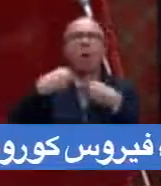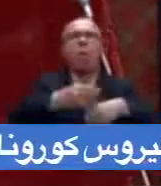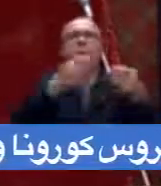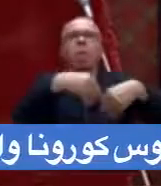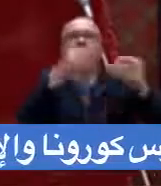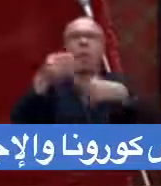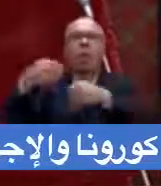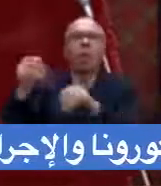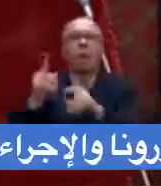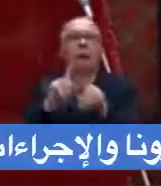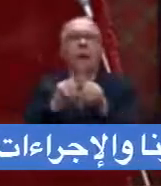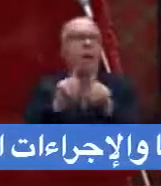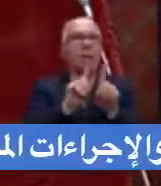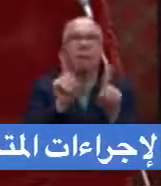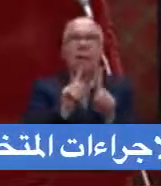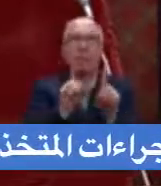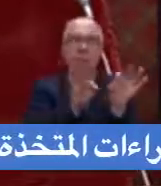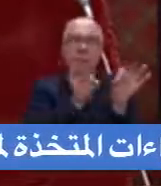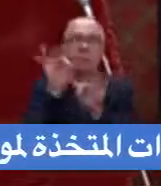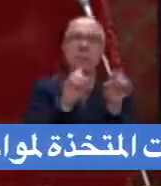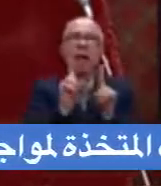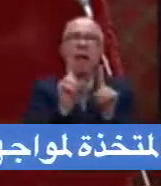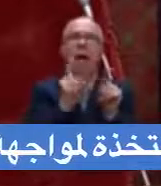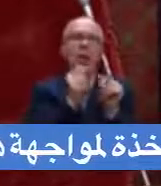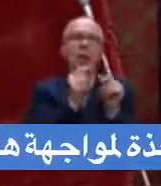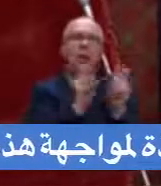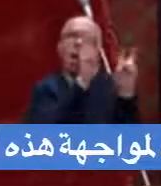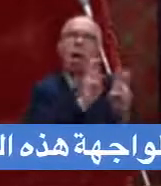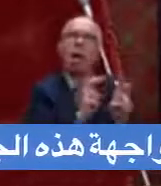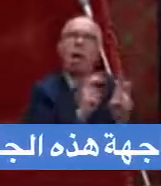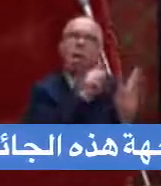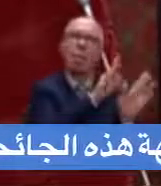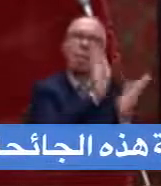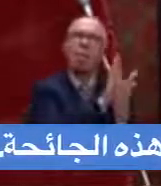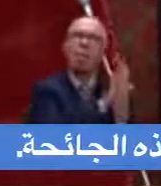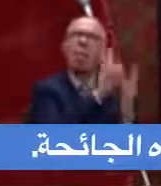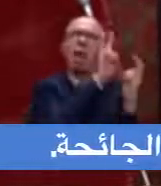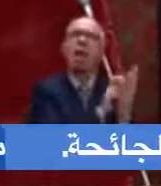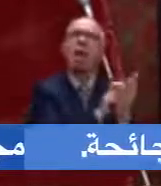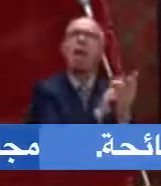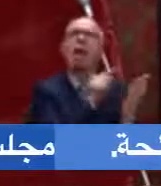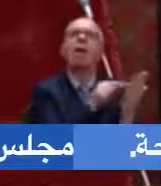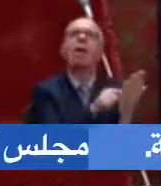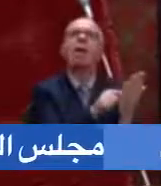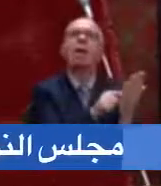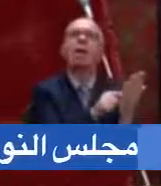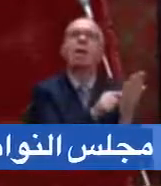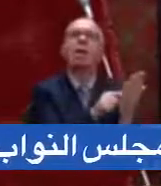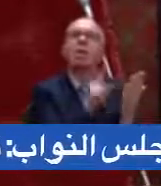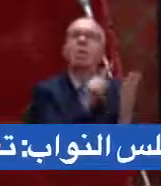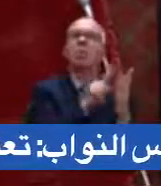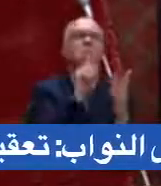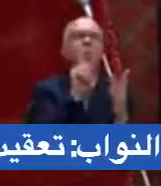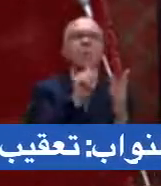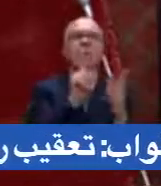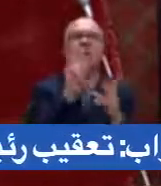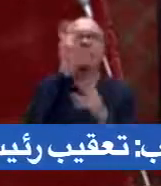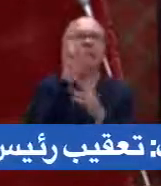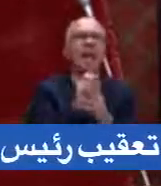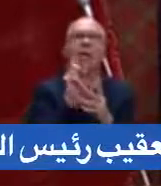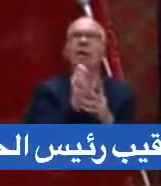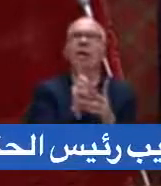التسيير، وبالتالي غادي يبقى محفوظ وغنردوه. فلذلك بالمعايير الدوليه هو لا يعتبر دينا عموما ولن يحتسب في